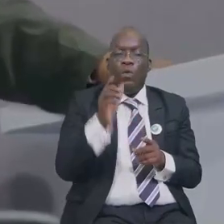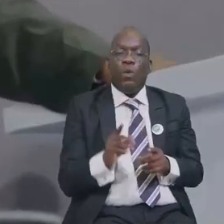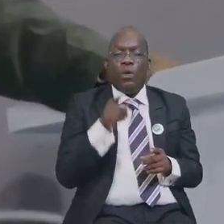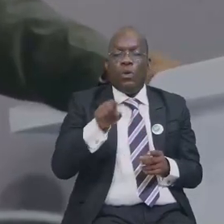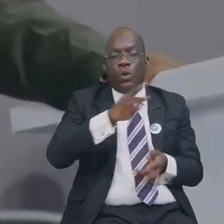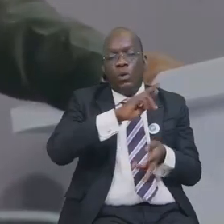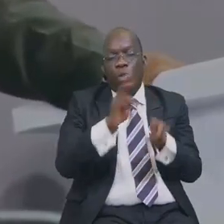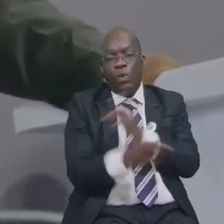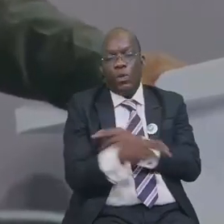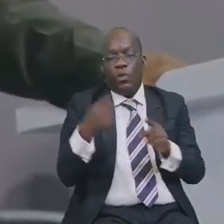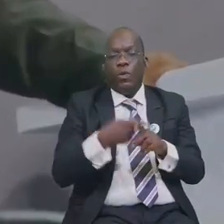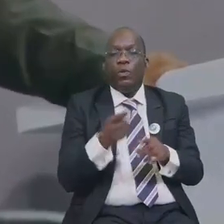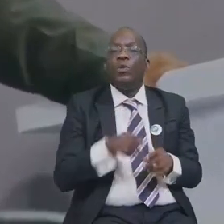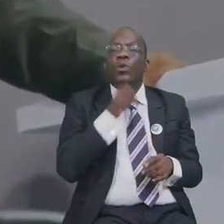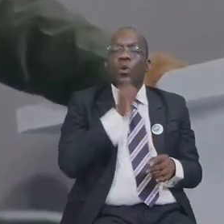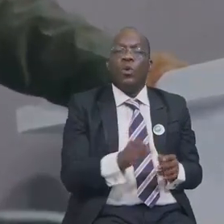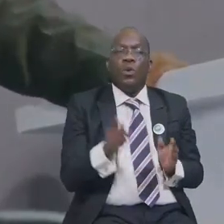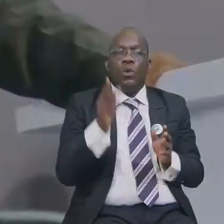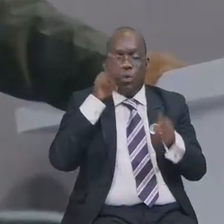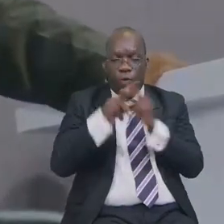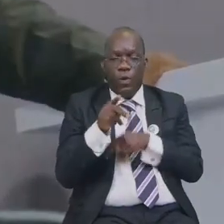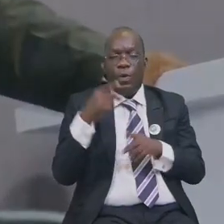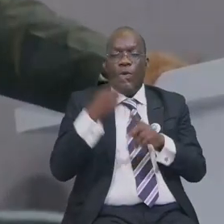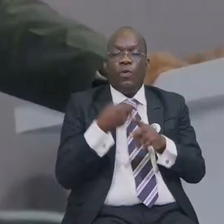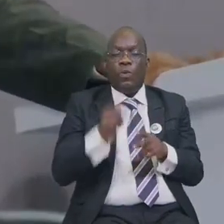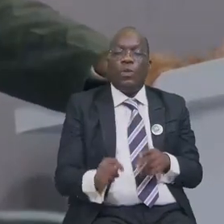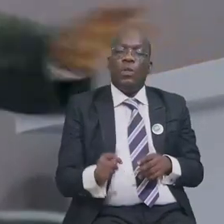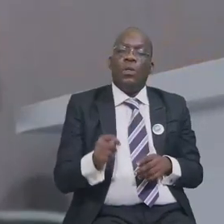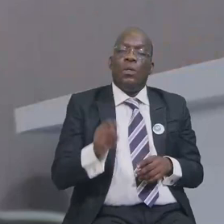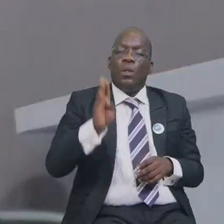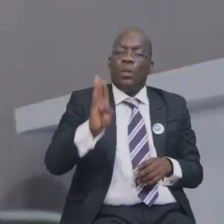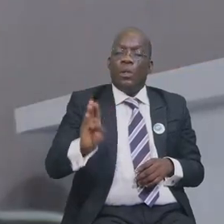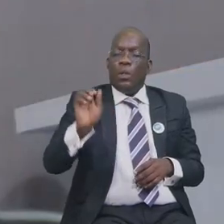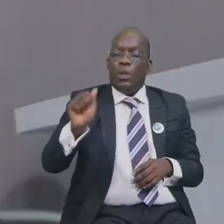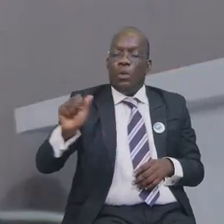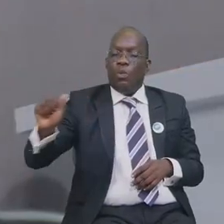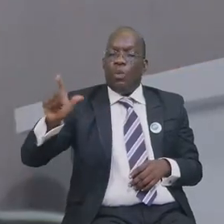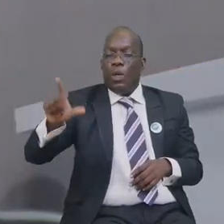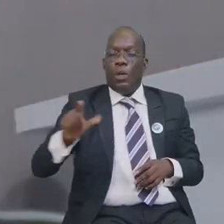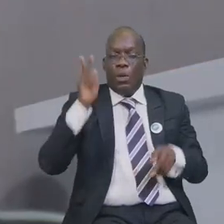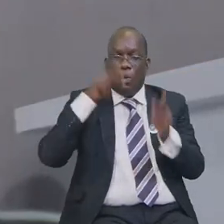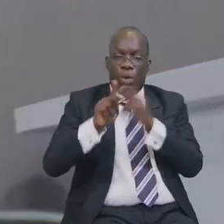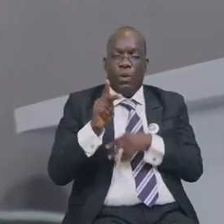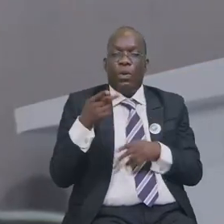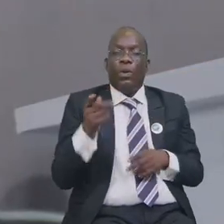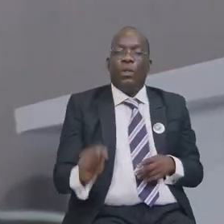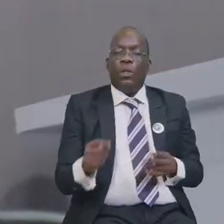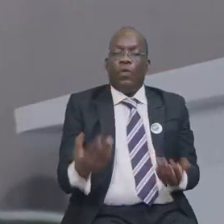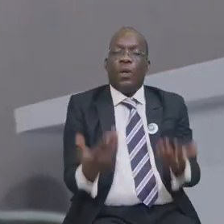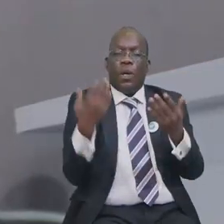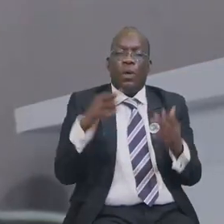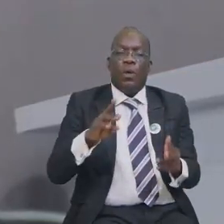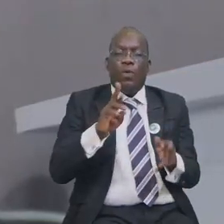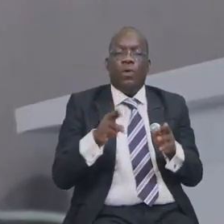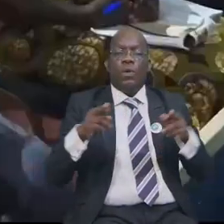des anciens prophètes de Baal, de leurs idées, de leurs méthodes, le feu du réveil